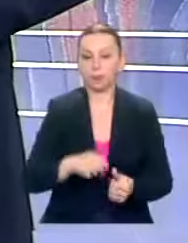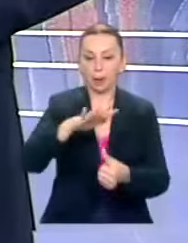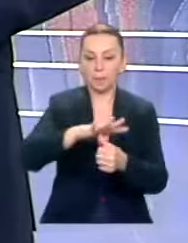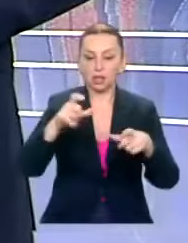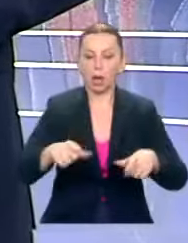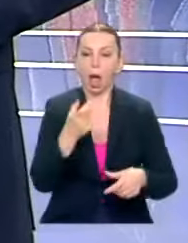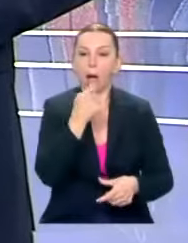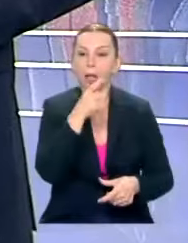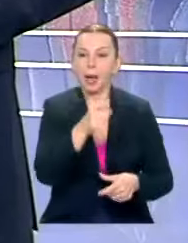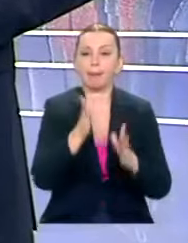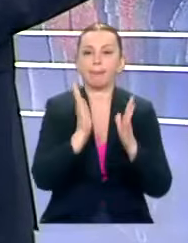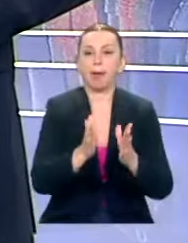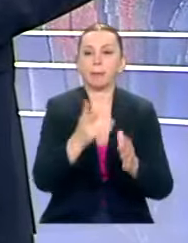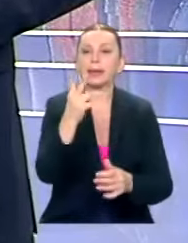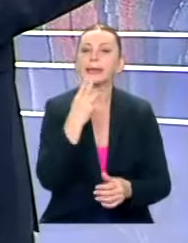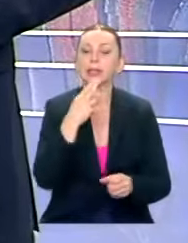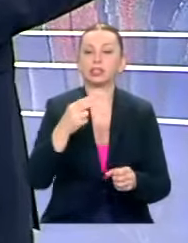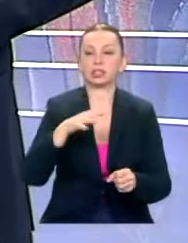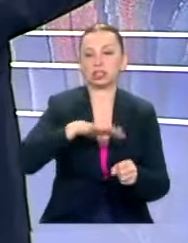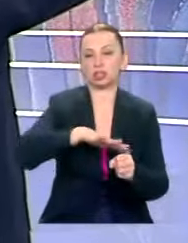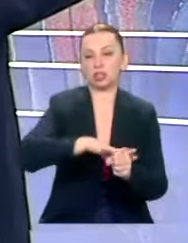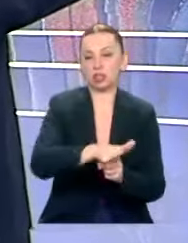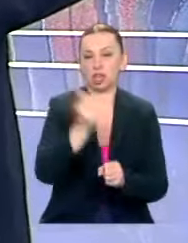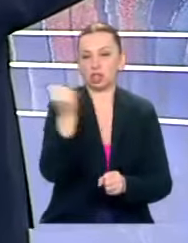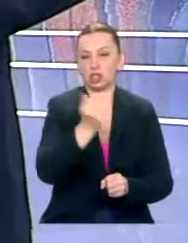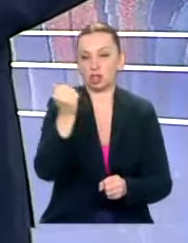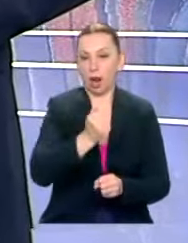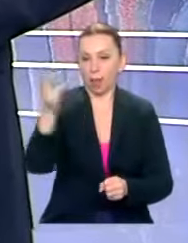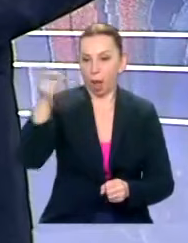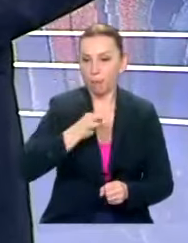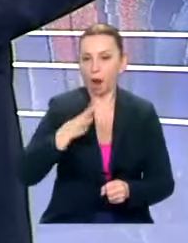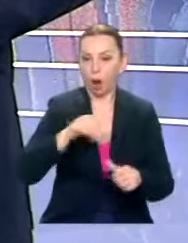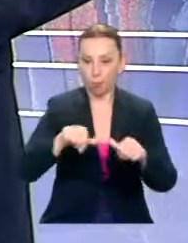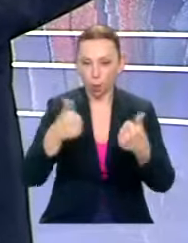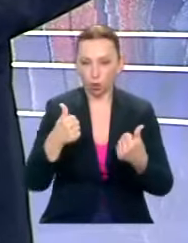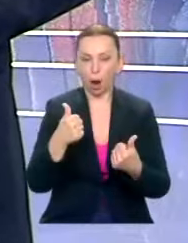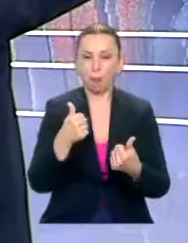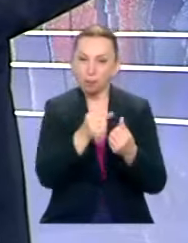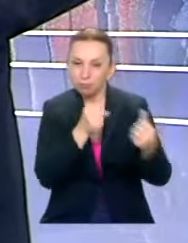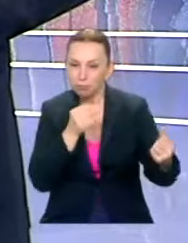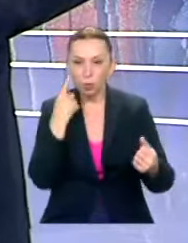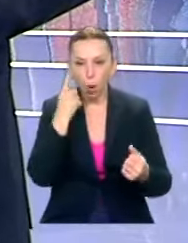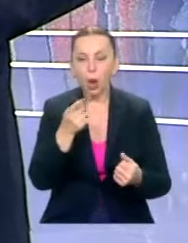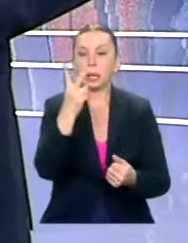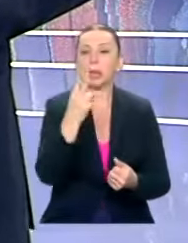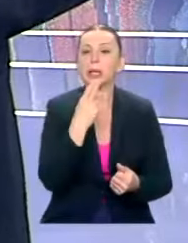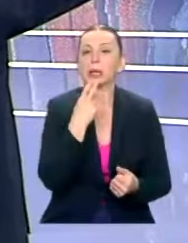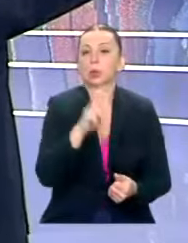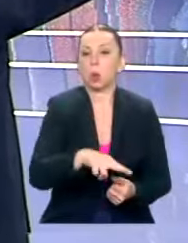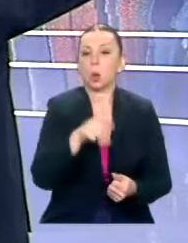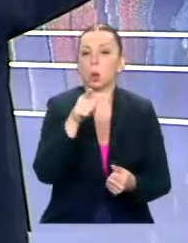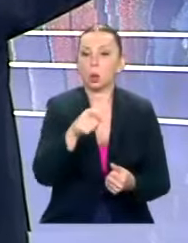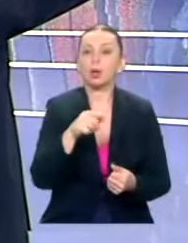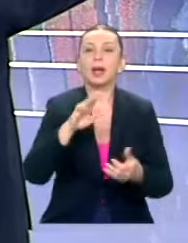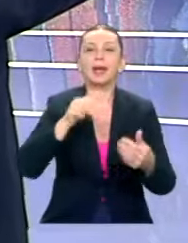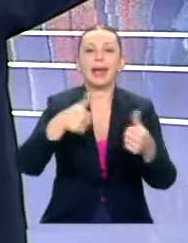Başkent Ankara'dan ardı ardına iki kadın cinayeti haberi geldi. Boşanma aşamasındaki iki kadın katledildi. Yeni mahallede eşini son kez